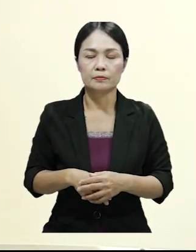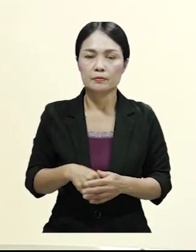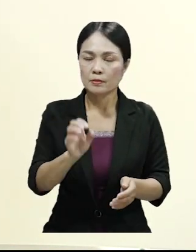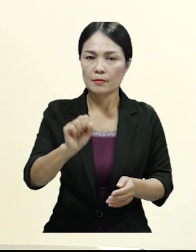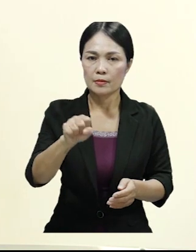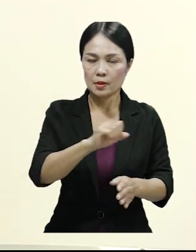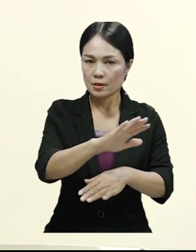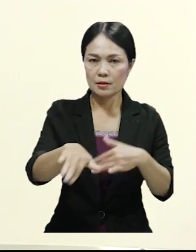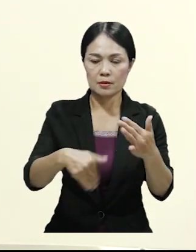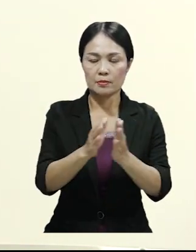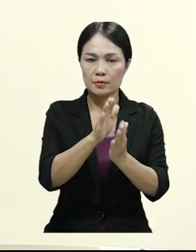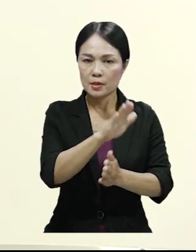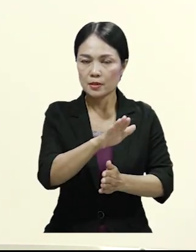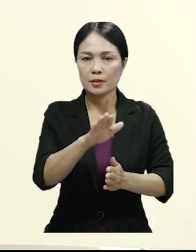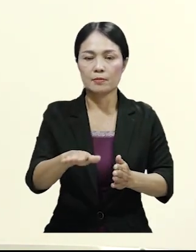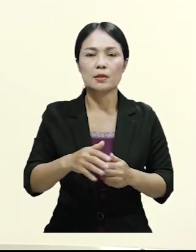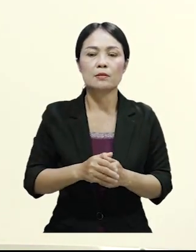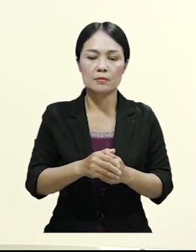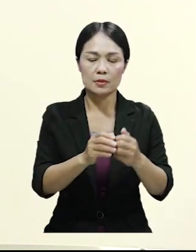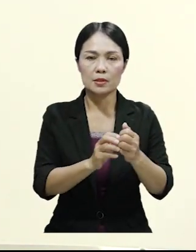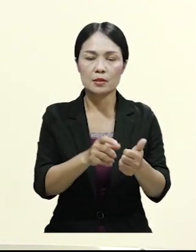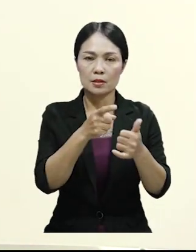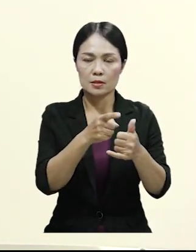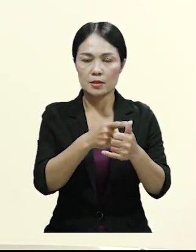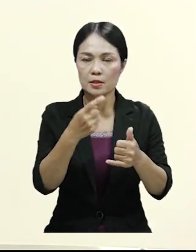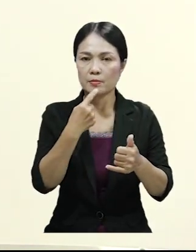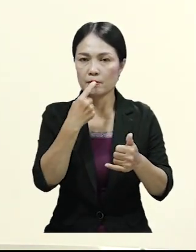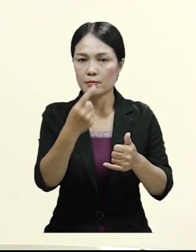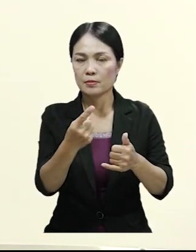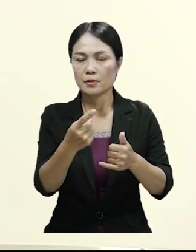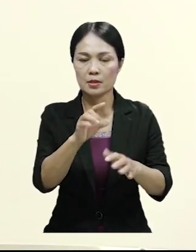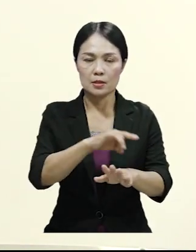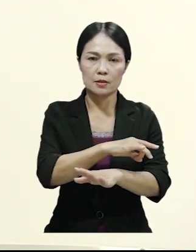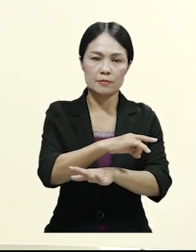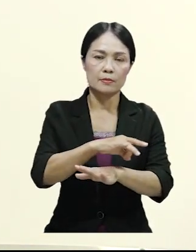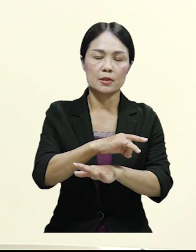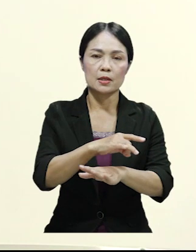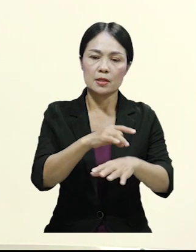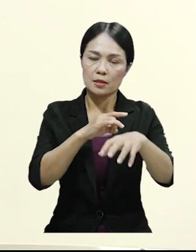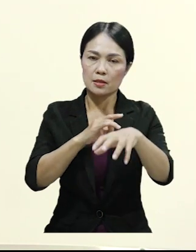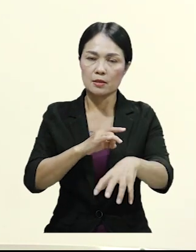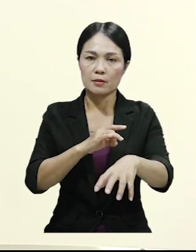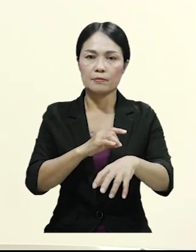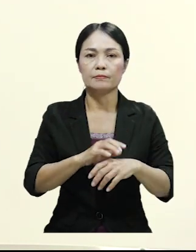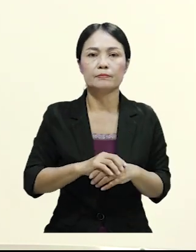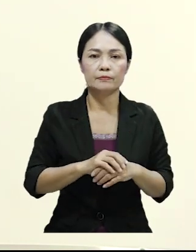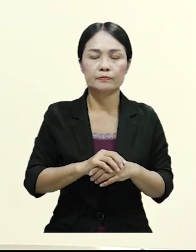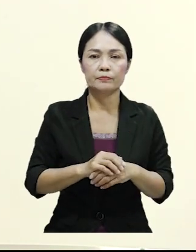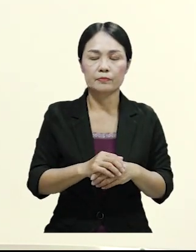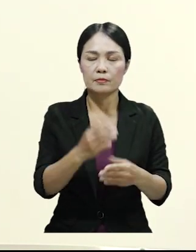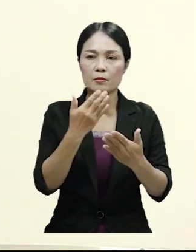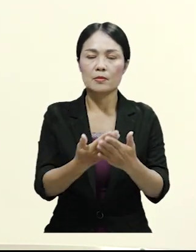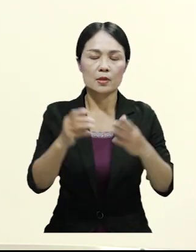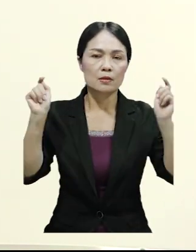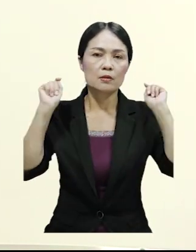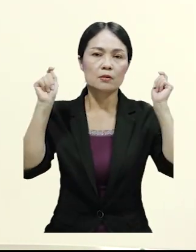បាទអរគុណកូនណាចឹងសេចក្តីផ្ដើមយើងត្រូវប្រាប់អំពីពេលវេលាទីកន្លែងឈ្មោះ